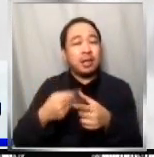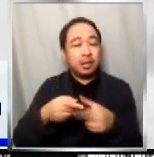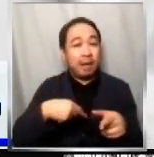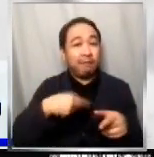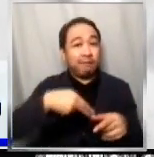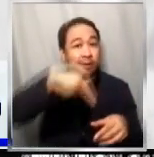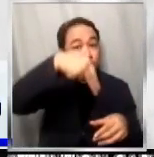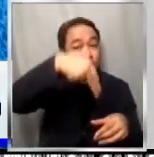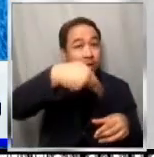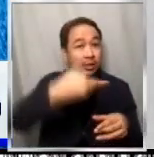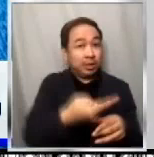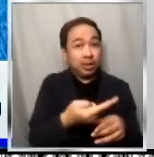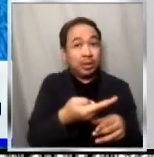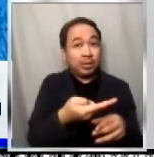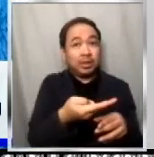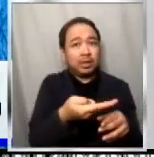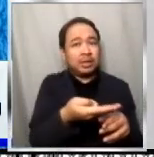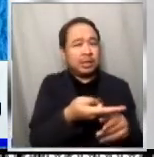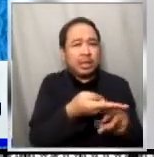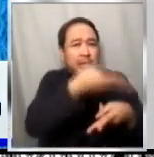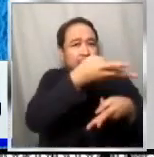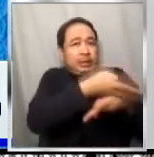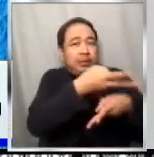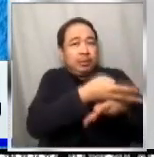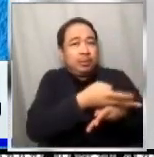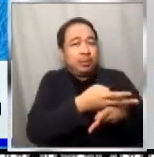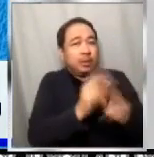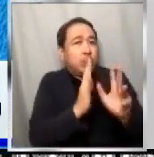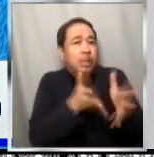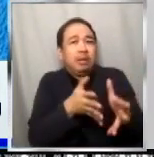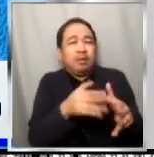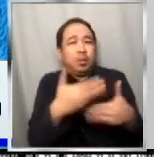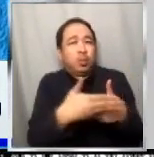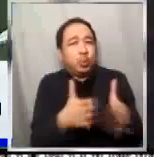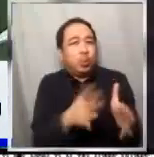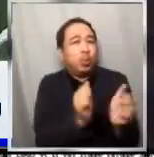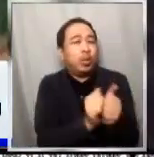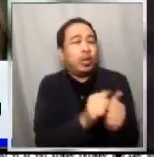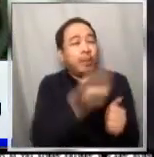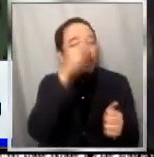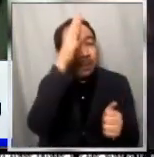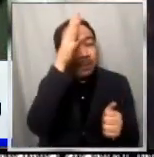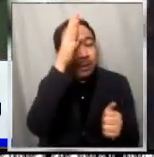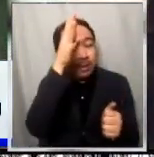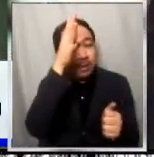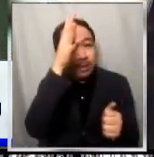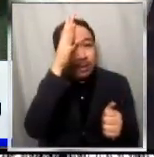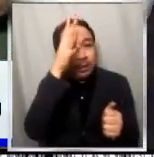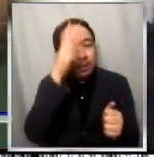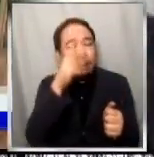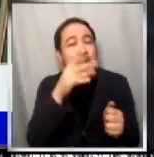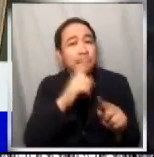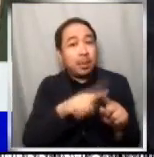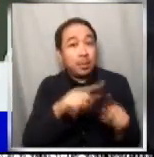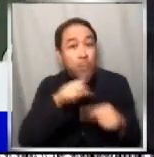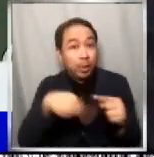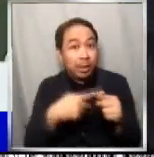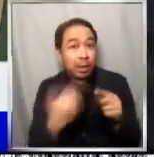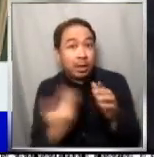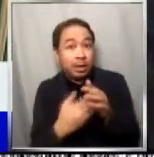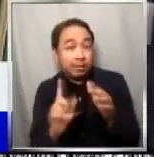na maabot ng anak. Iniwan niya ito sa kwarto saglit kasama ang ama, pero nang balikan. Noong time na bubuksan ko